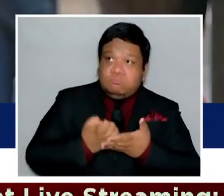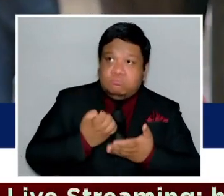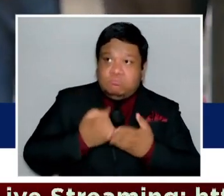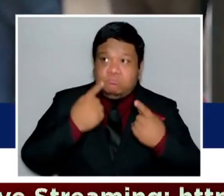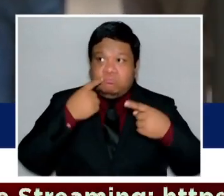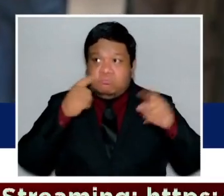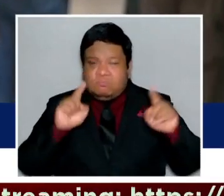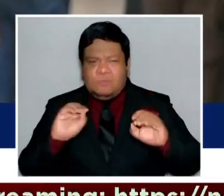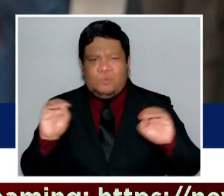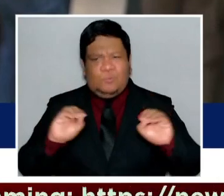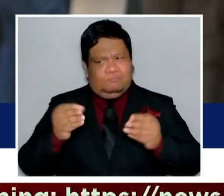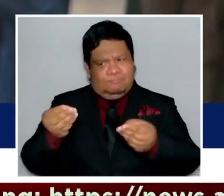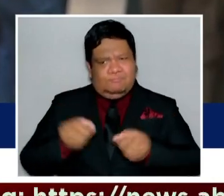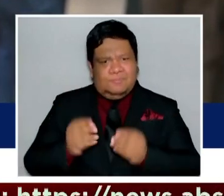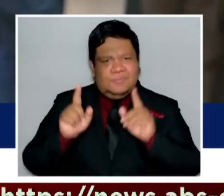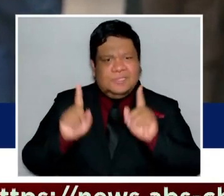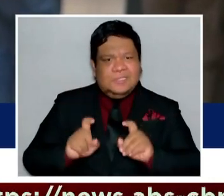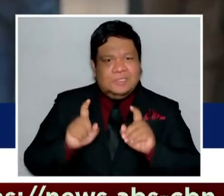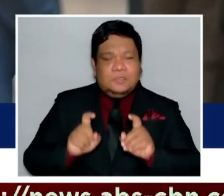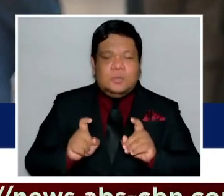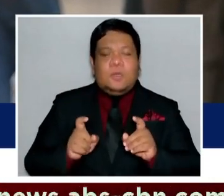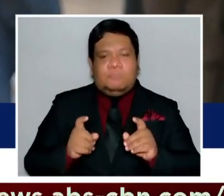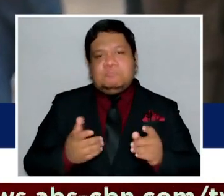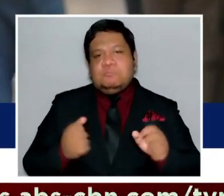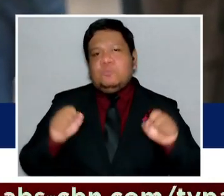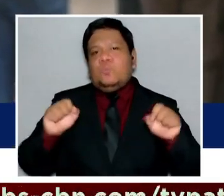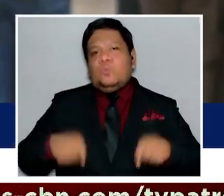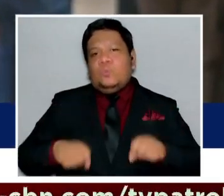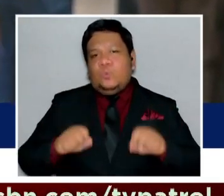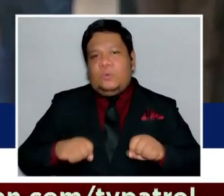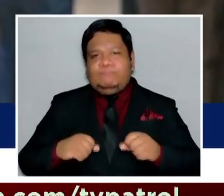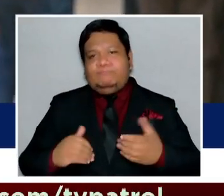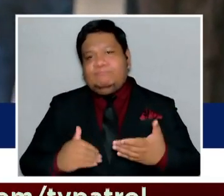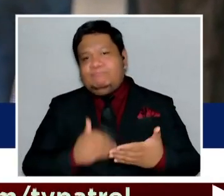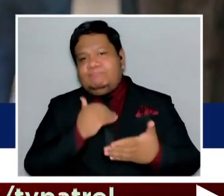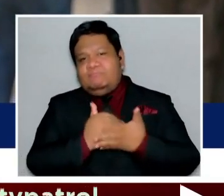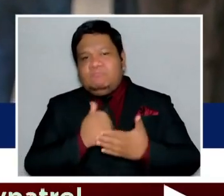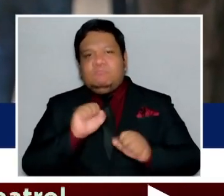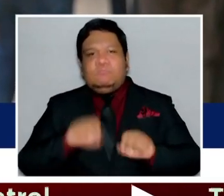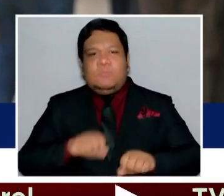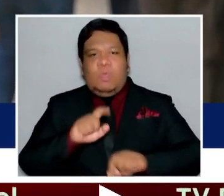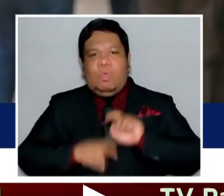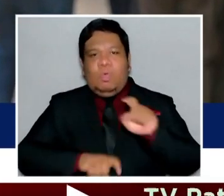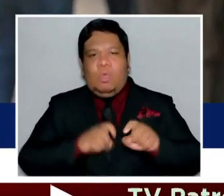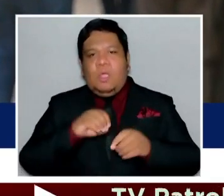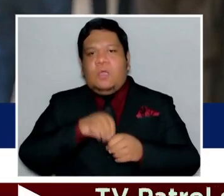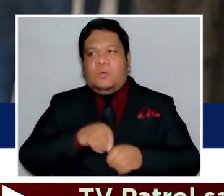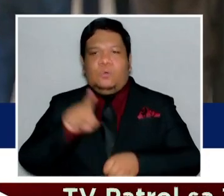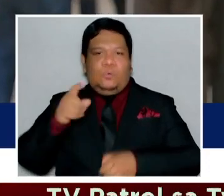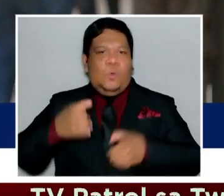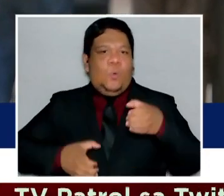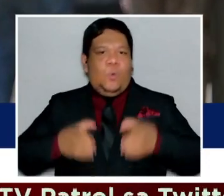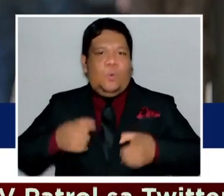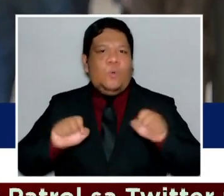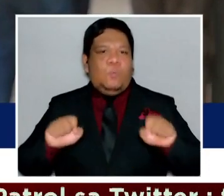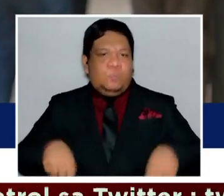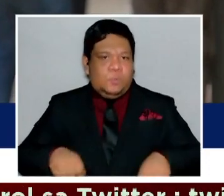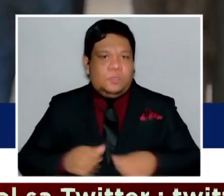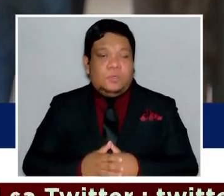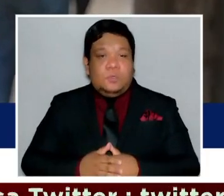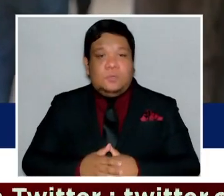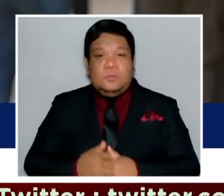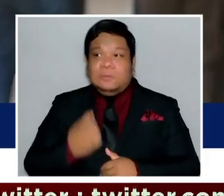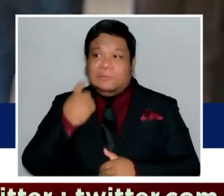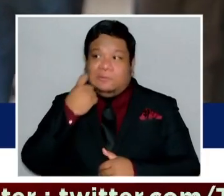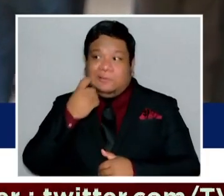Jr. Administration. Kaya pwede na makontra ito o ma-question ito sa korte. At kanina, Karen, 6:06 ng